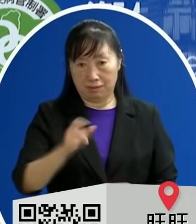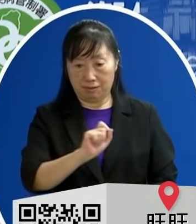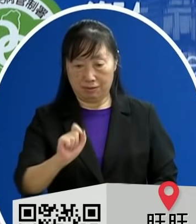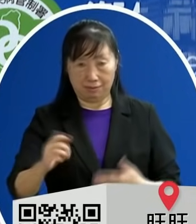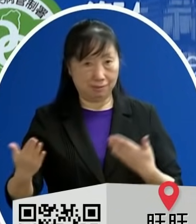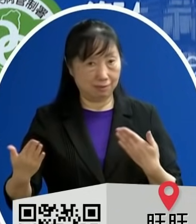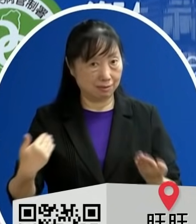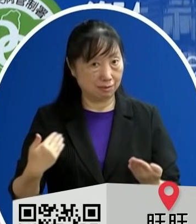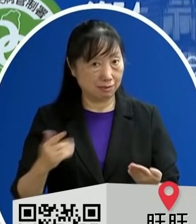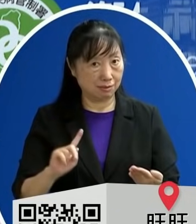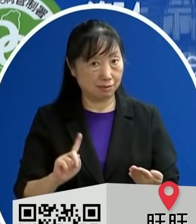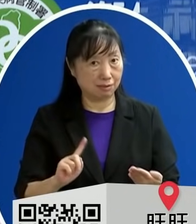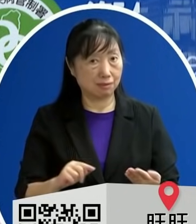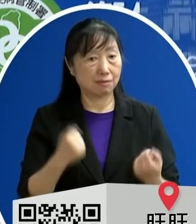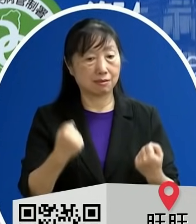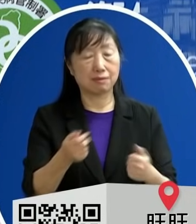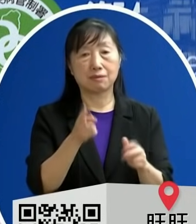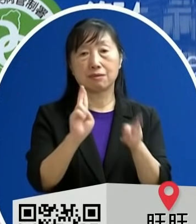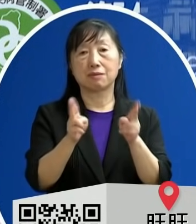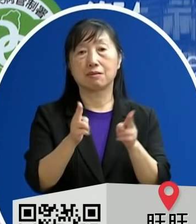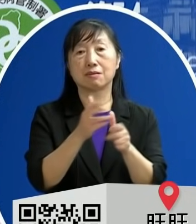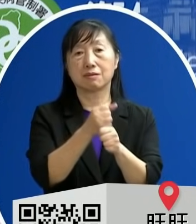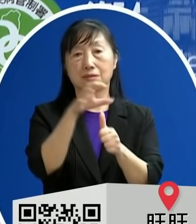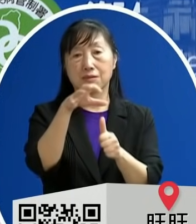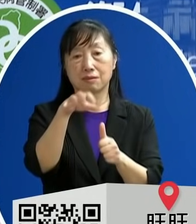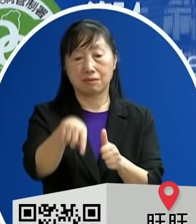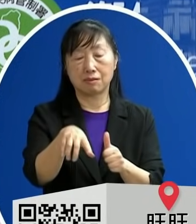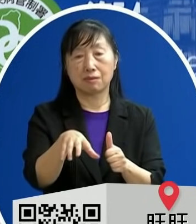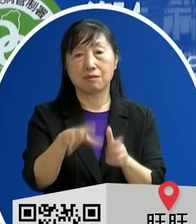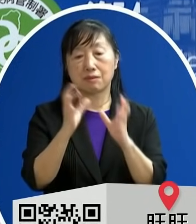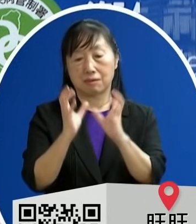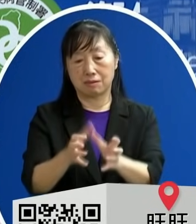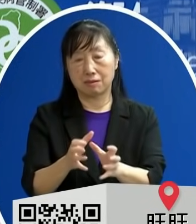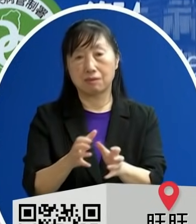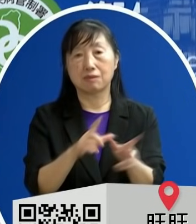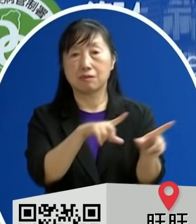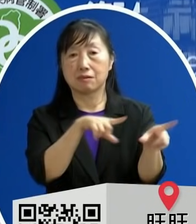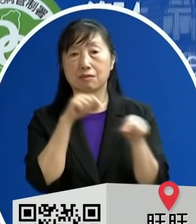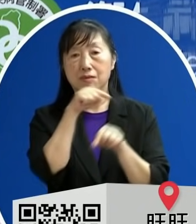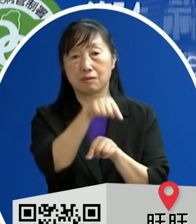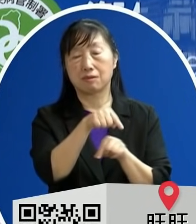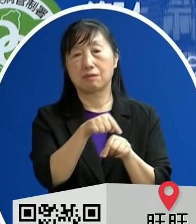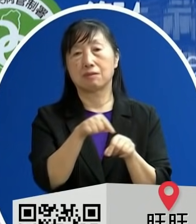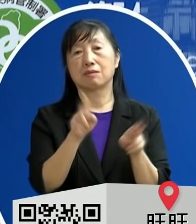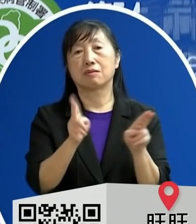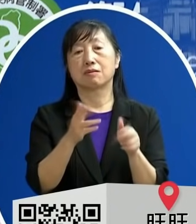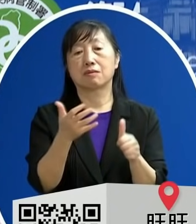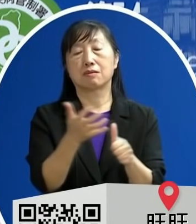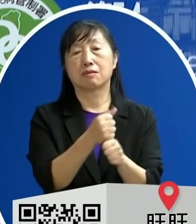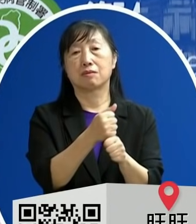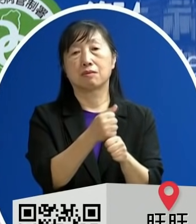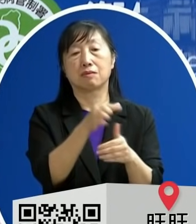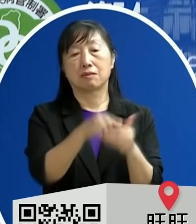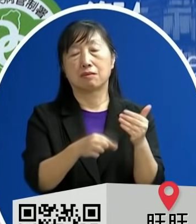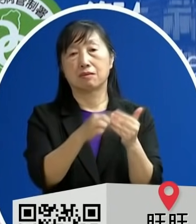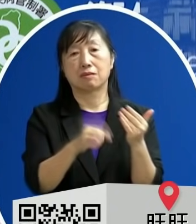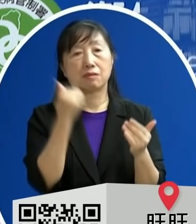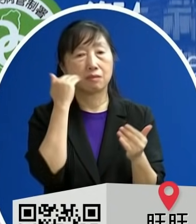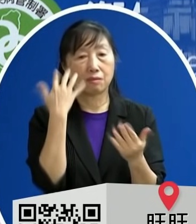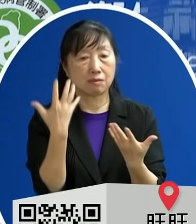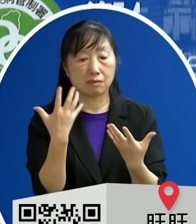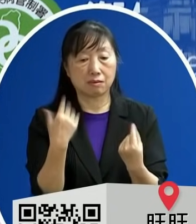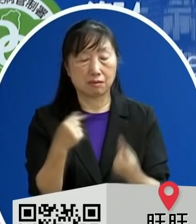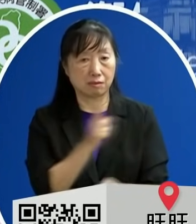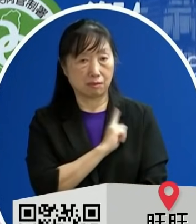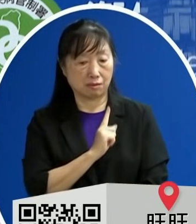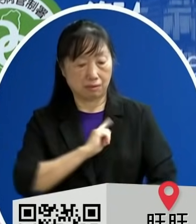楚，就是在指挥中心成立的期间要以指挥官的指示来办理，那没有经过这样的一个程序就